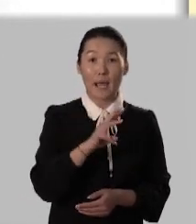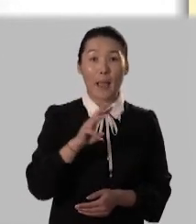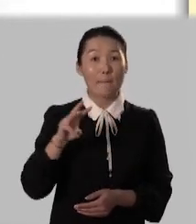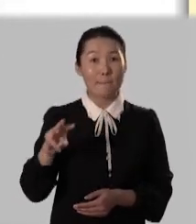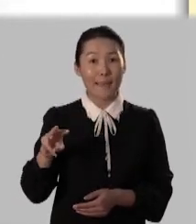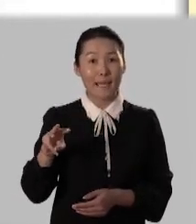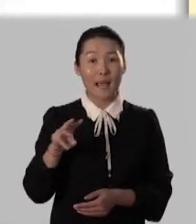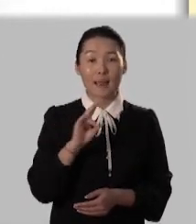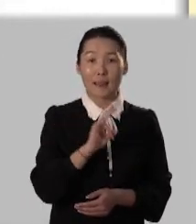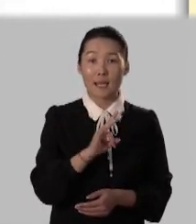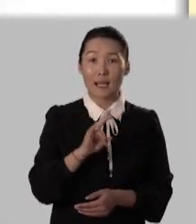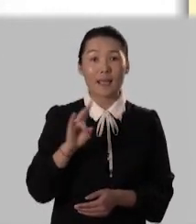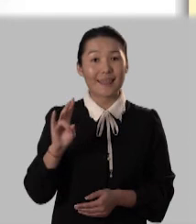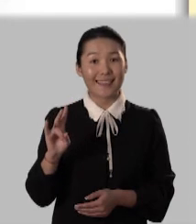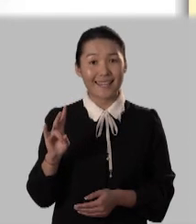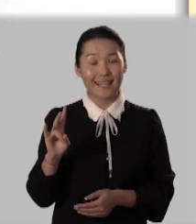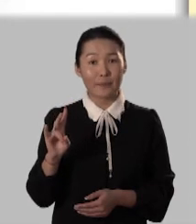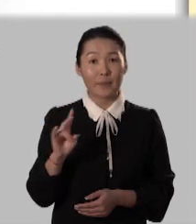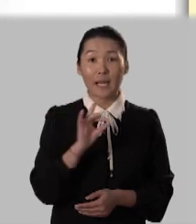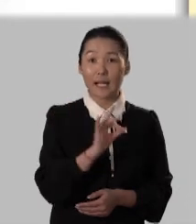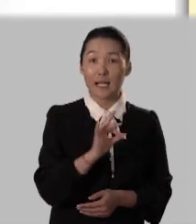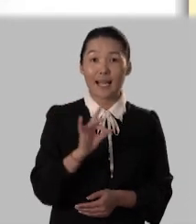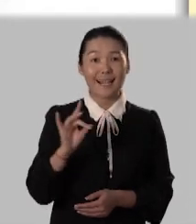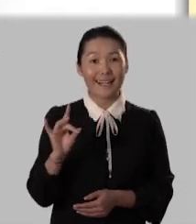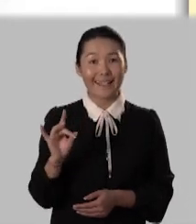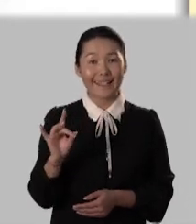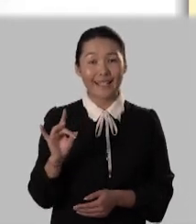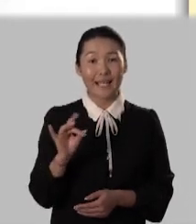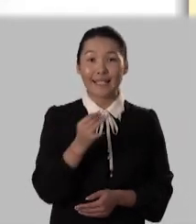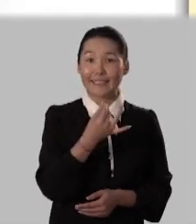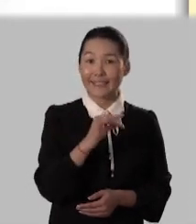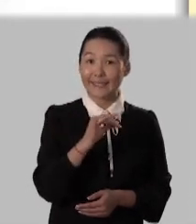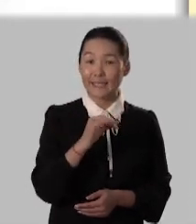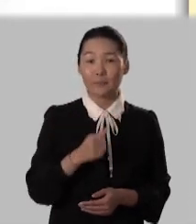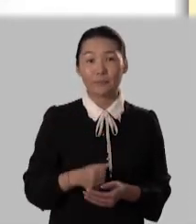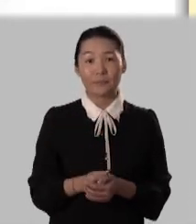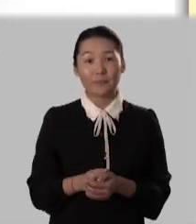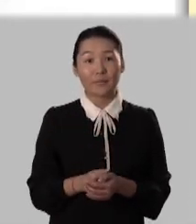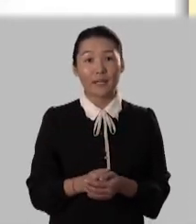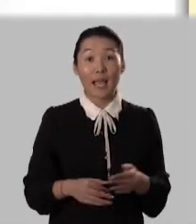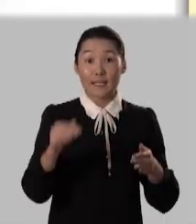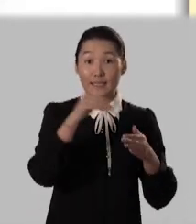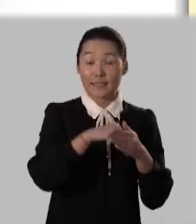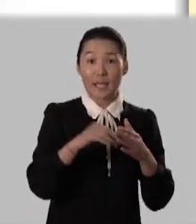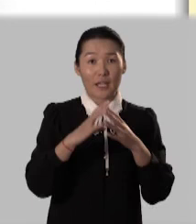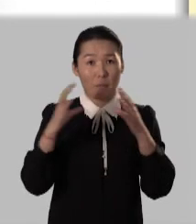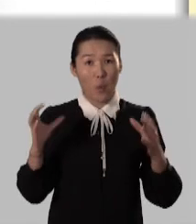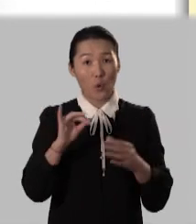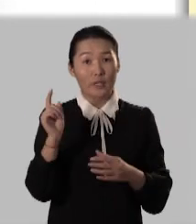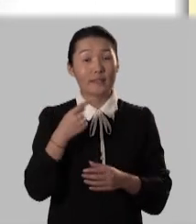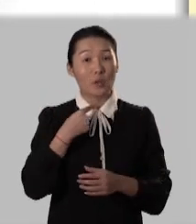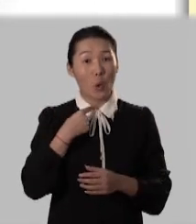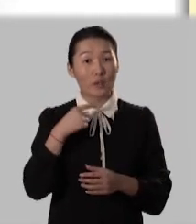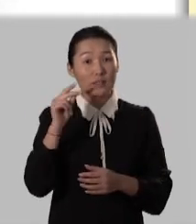не рэп реп и состоят больше из голоса чем из